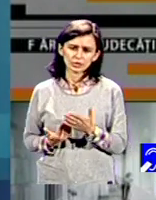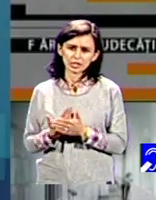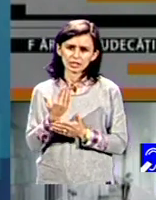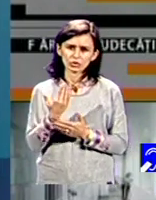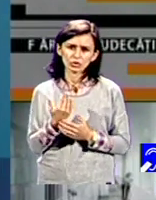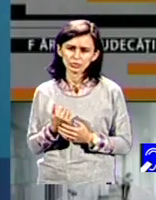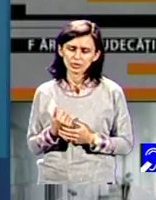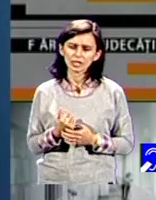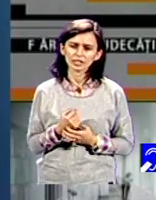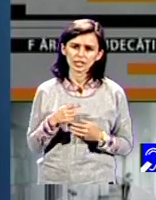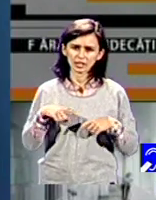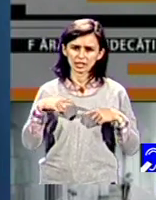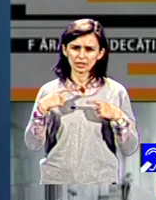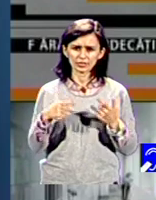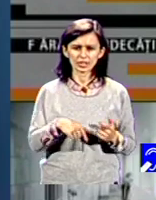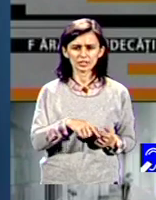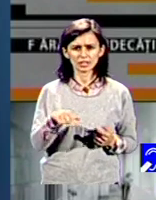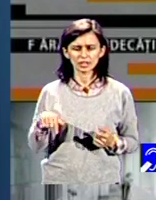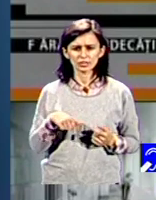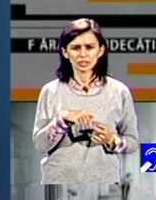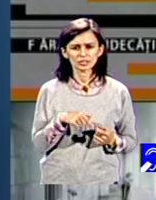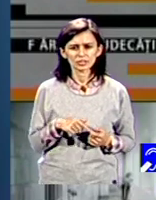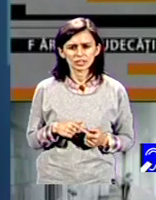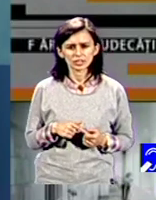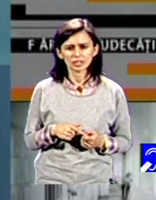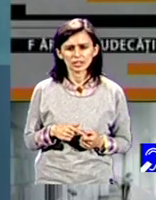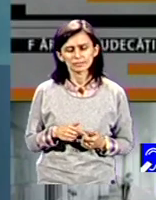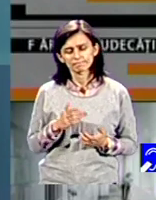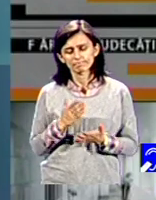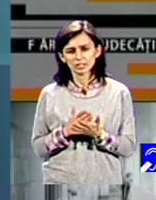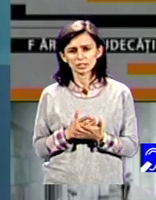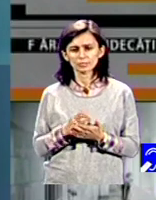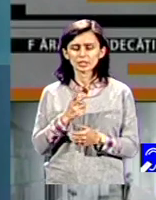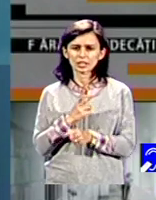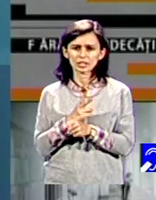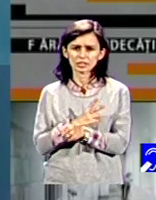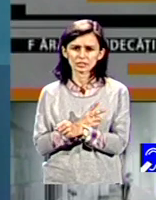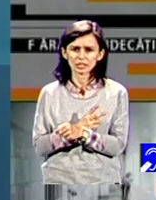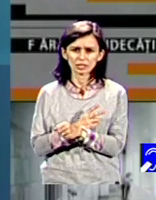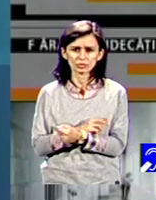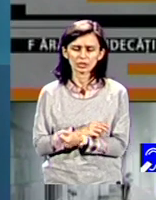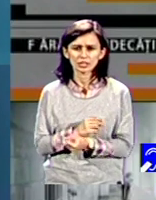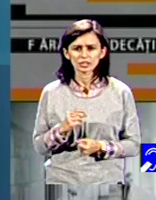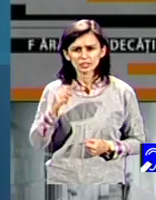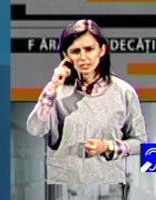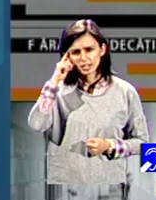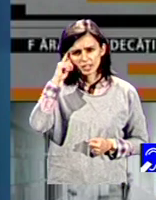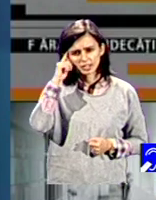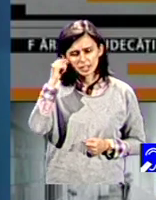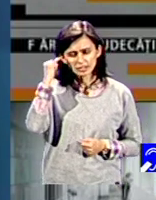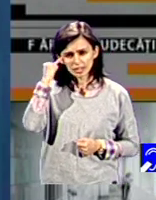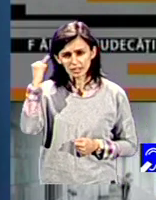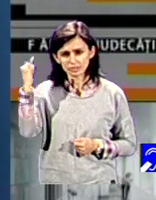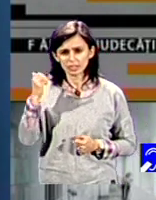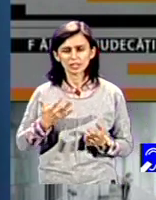noastră de a determina statul să ia în considerare niște idei pe care il respinge